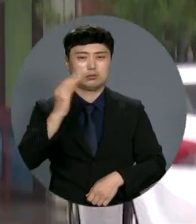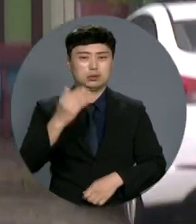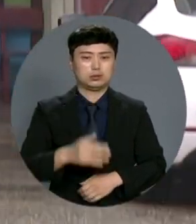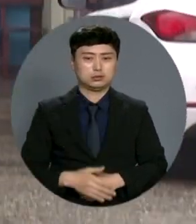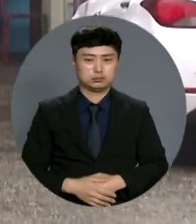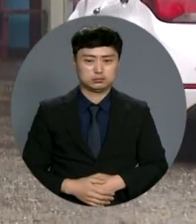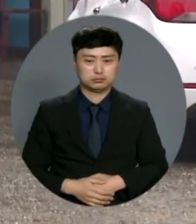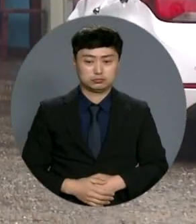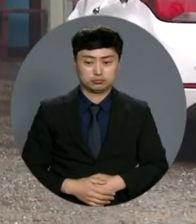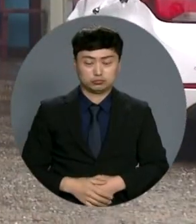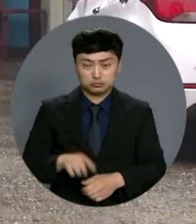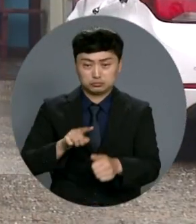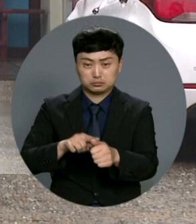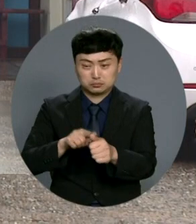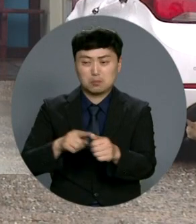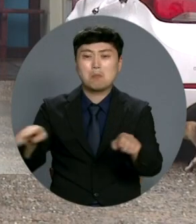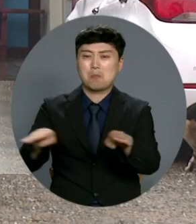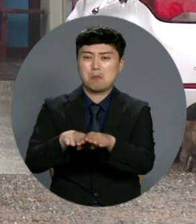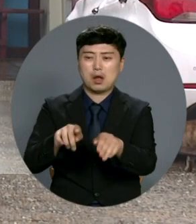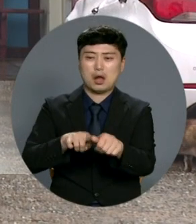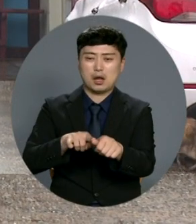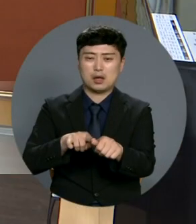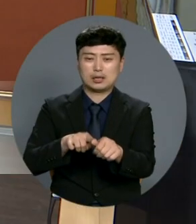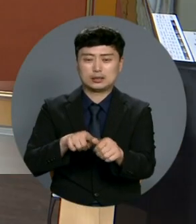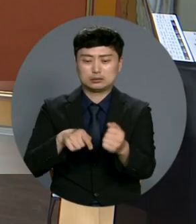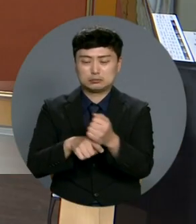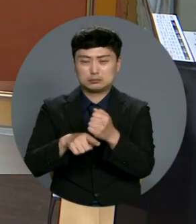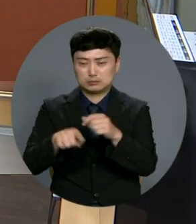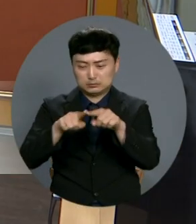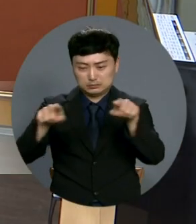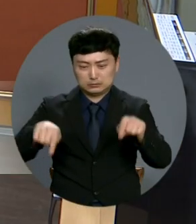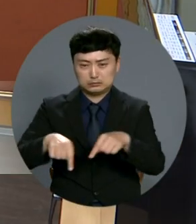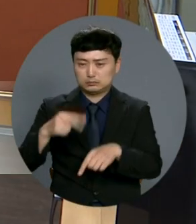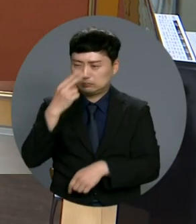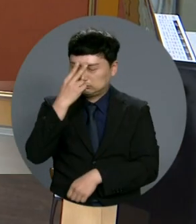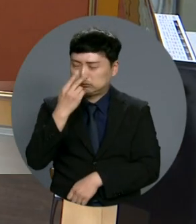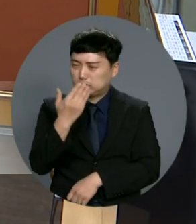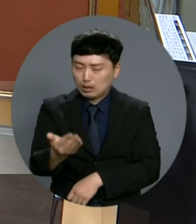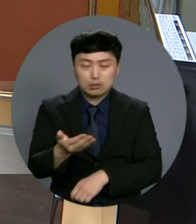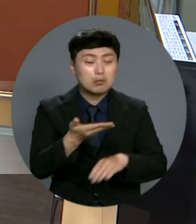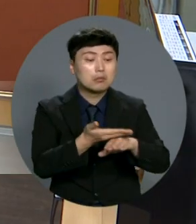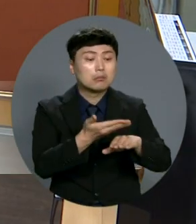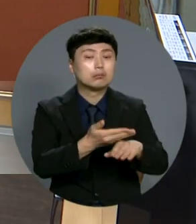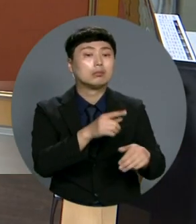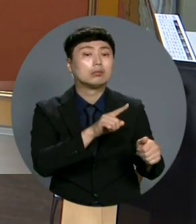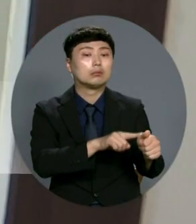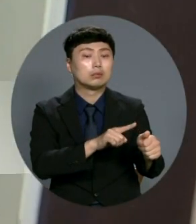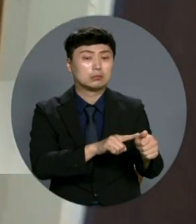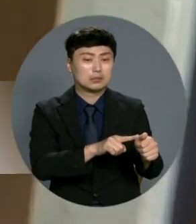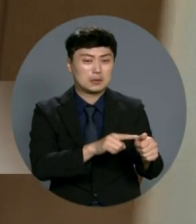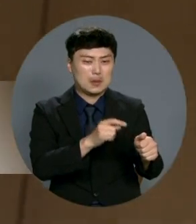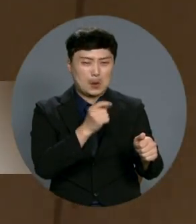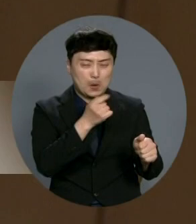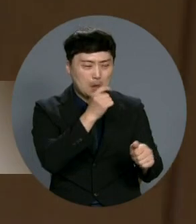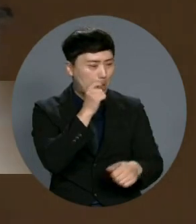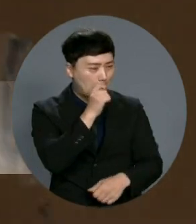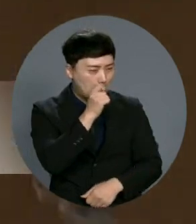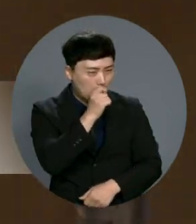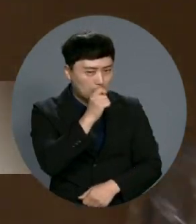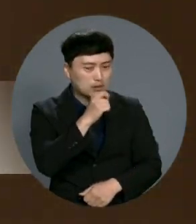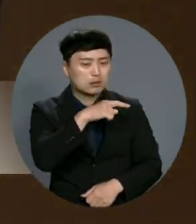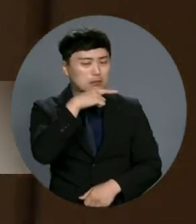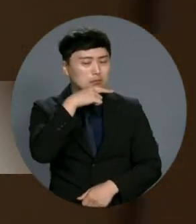특정 단원에게는 무단 결견을 해도 사유서 작성으로 눈감아줬지만 다른 단원들은 사소한 일도 감점 사유가